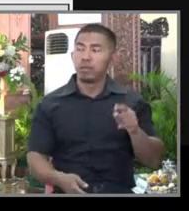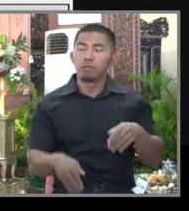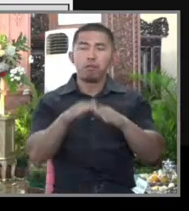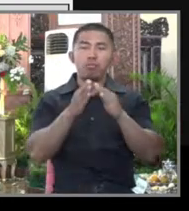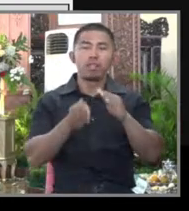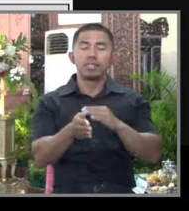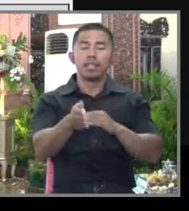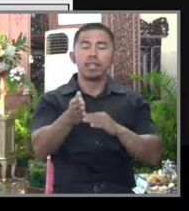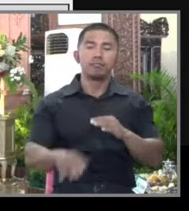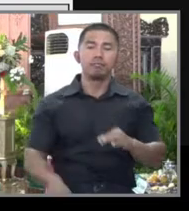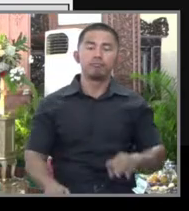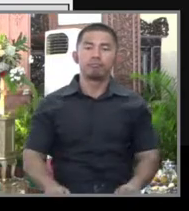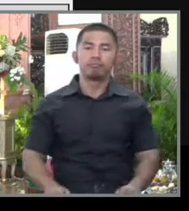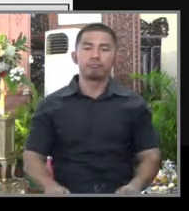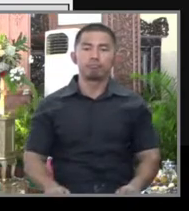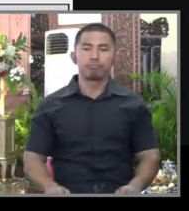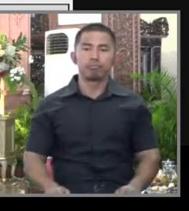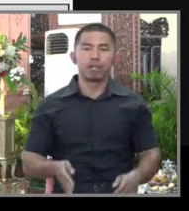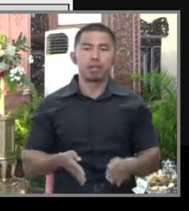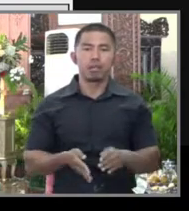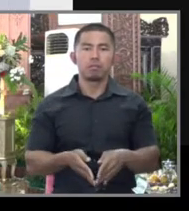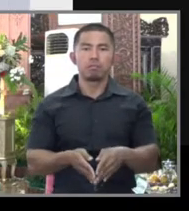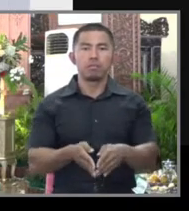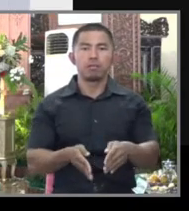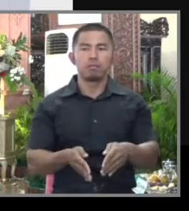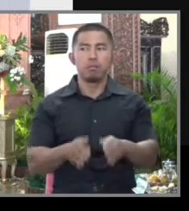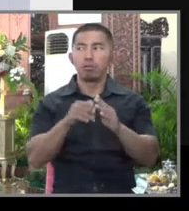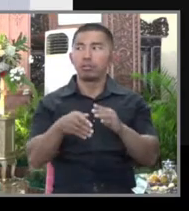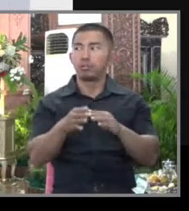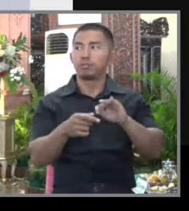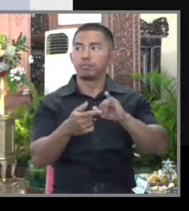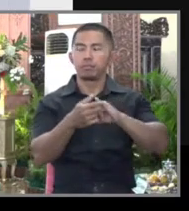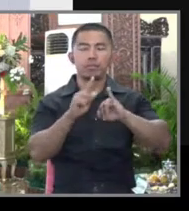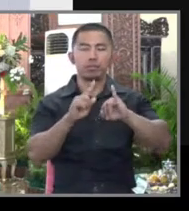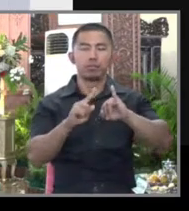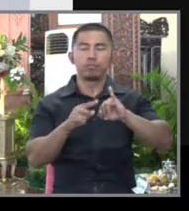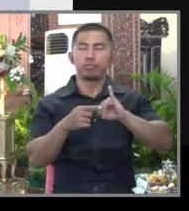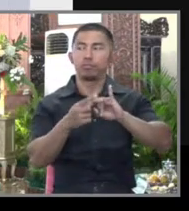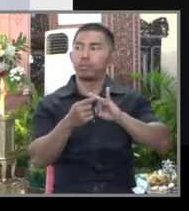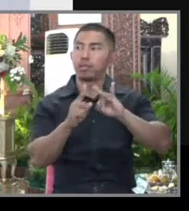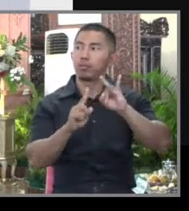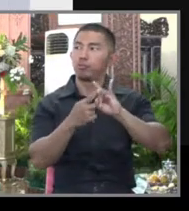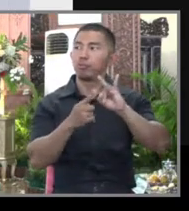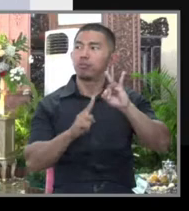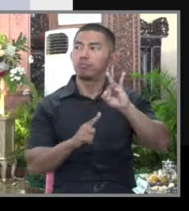APBN. Pembangunan sentra IKM logam rekayasa dan